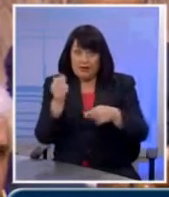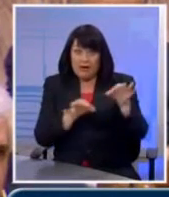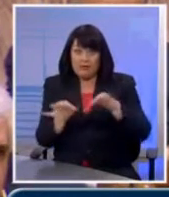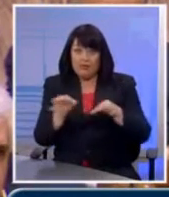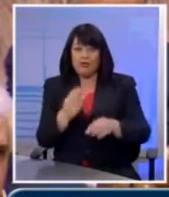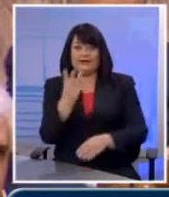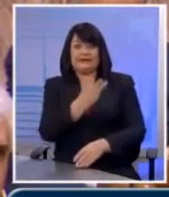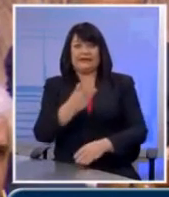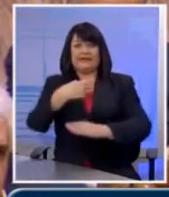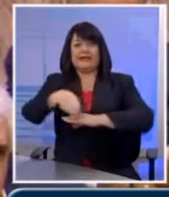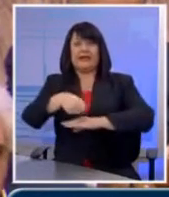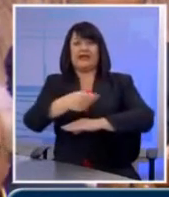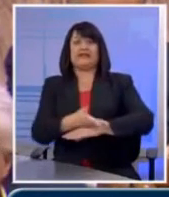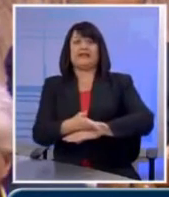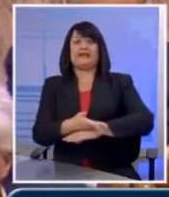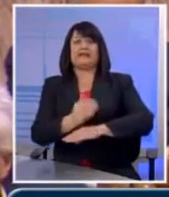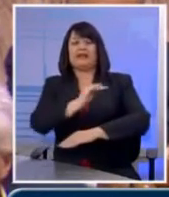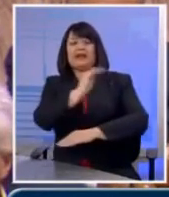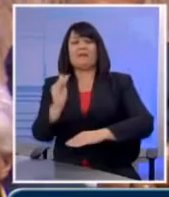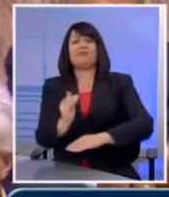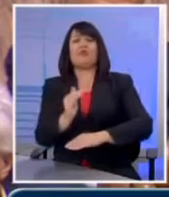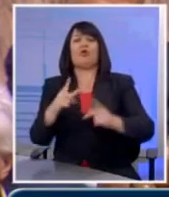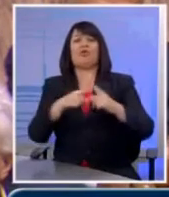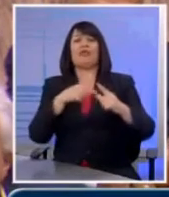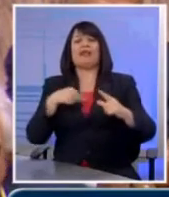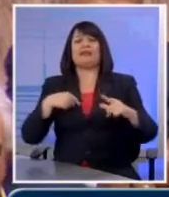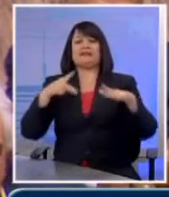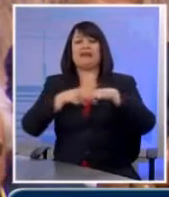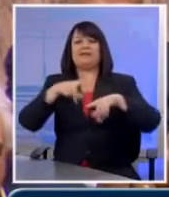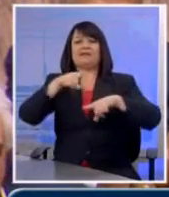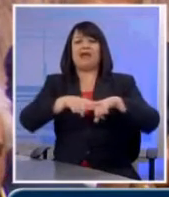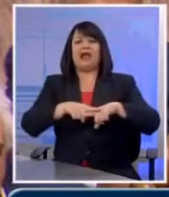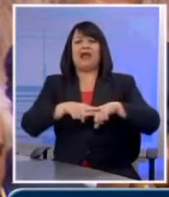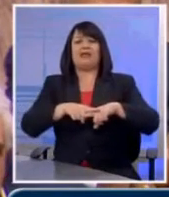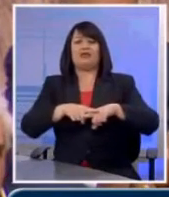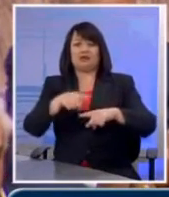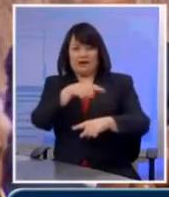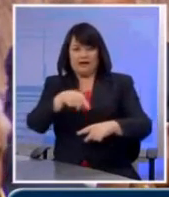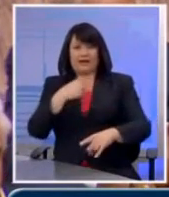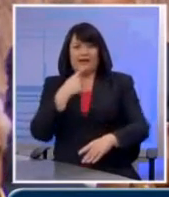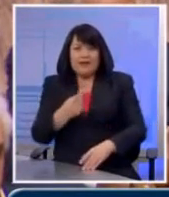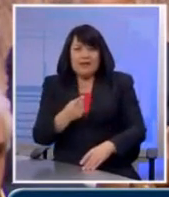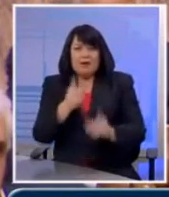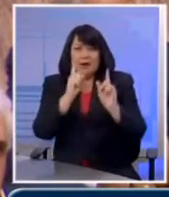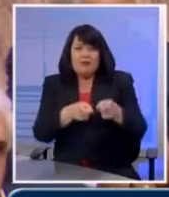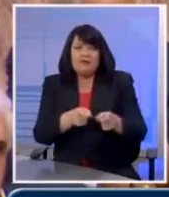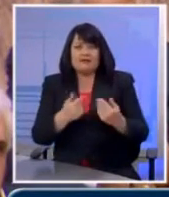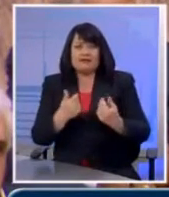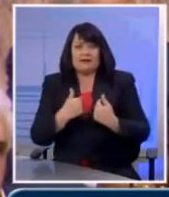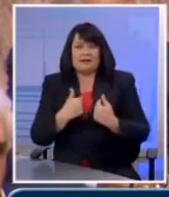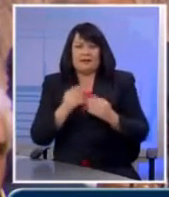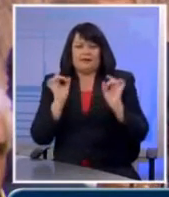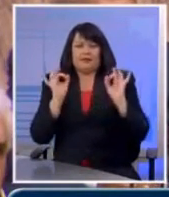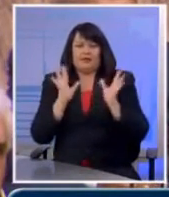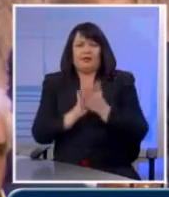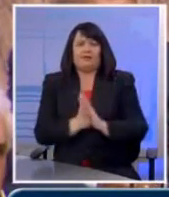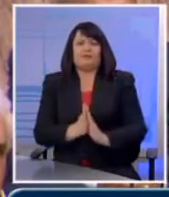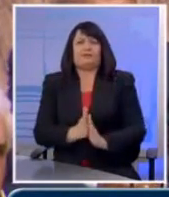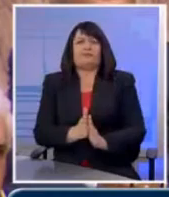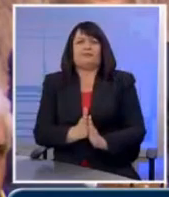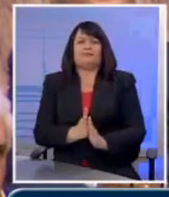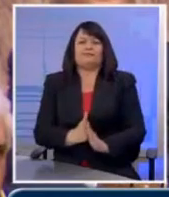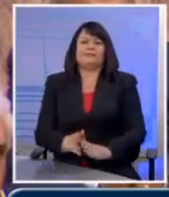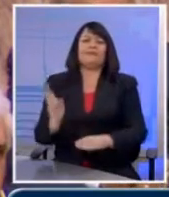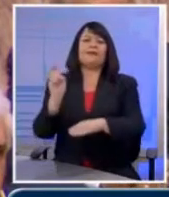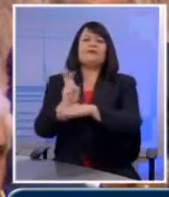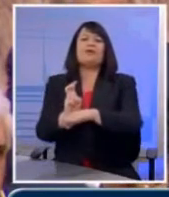Τρεις δικαστές, υποδιοικητής της Τράπεζας της Ελλάδος. Αυτοί εισηγούνται, αυτοί αποφασίζουν. Οι